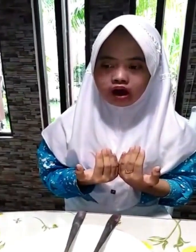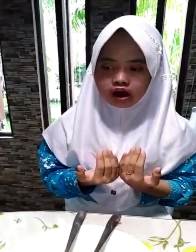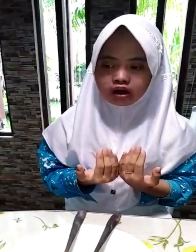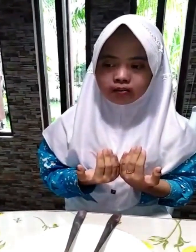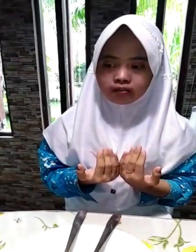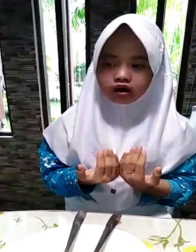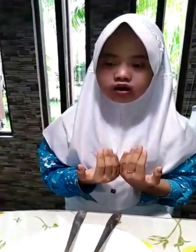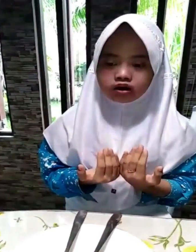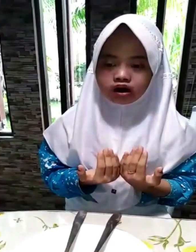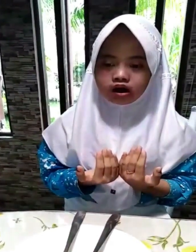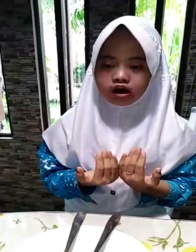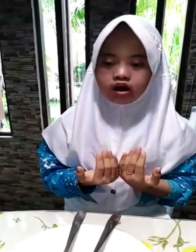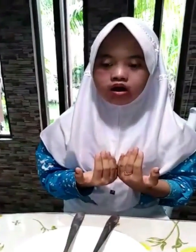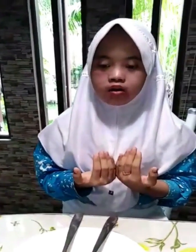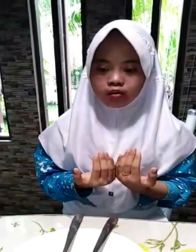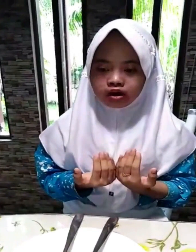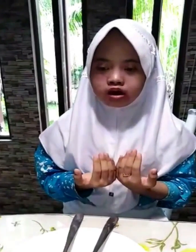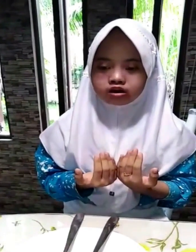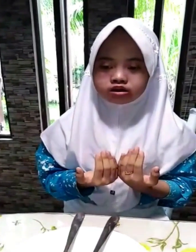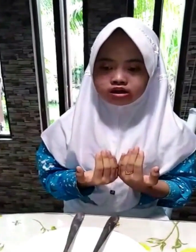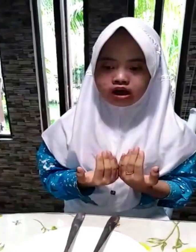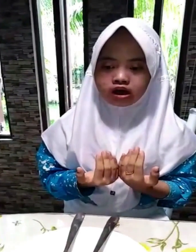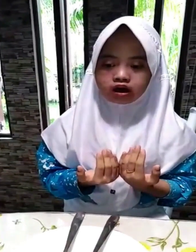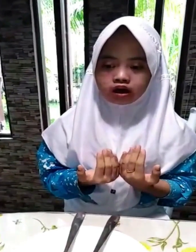alhamdulillah amana wa